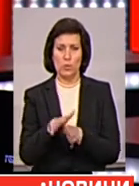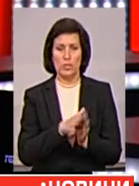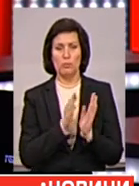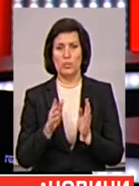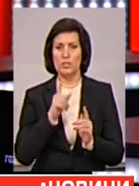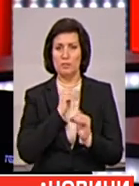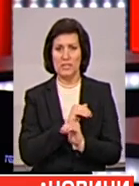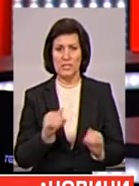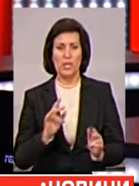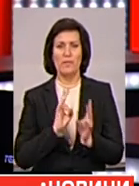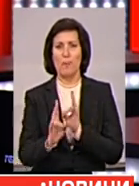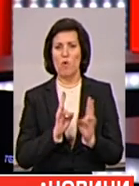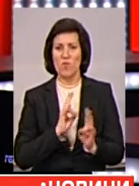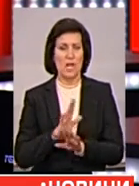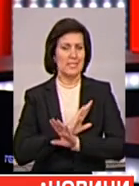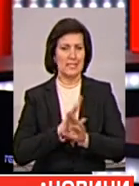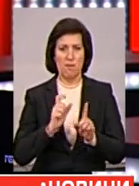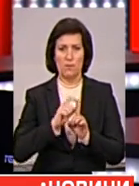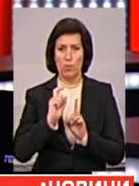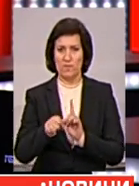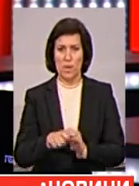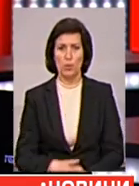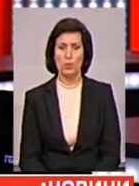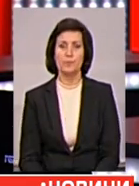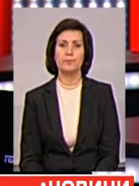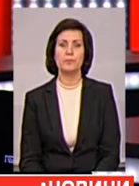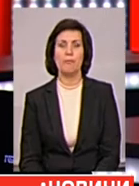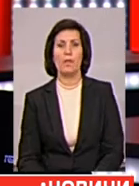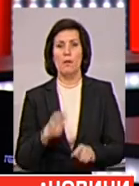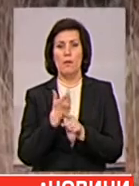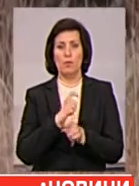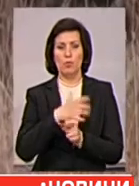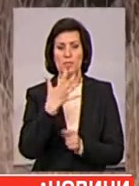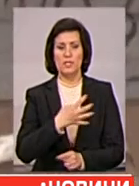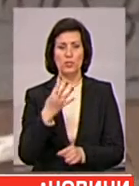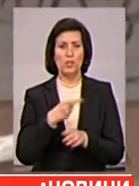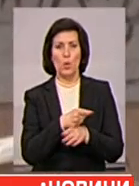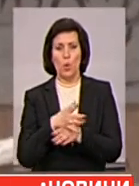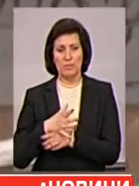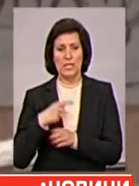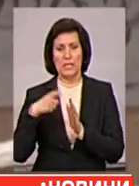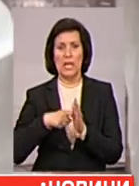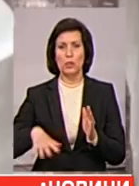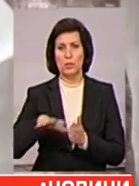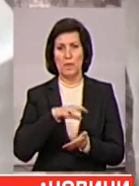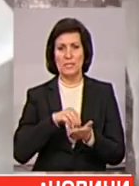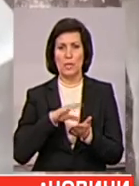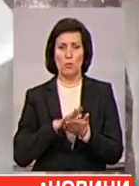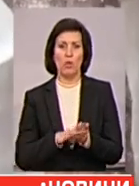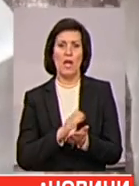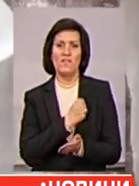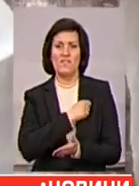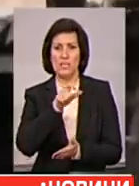режиму тиші і на провокації не відповідають. Понад 54 обстріли на Донбасі нарахували